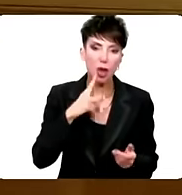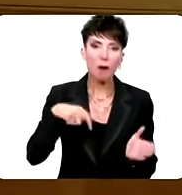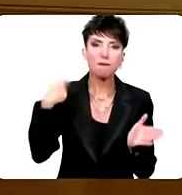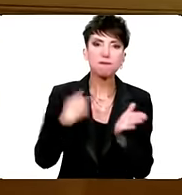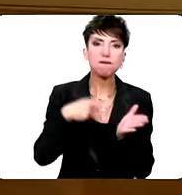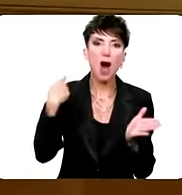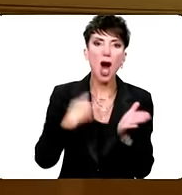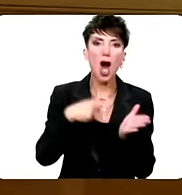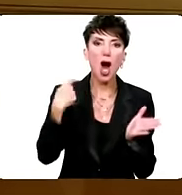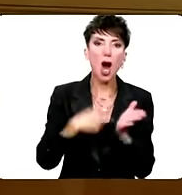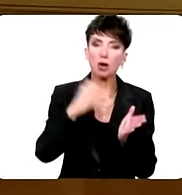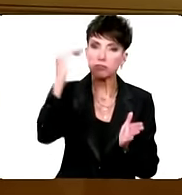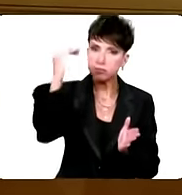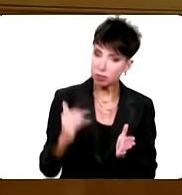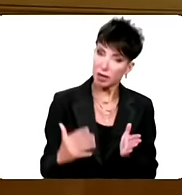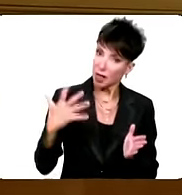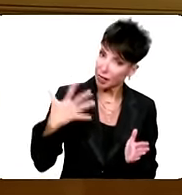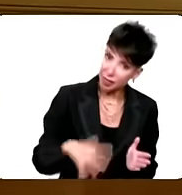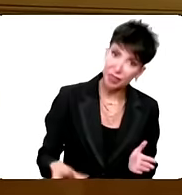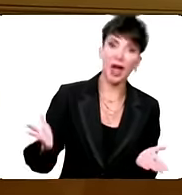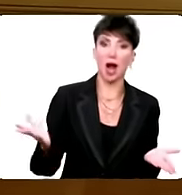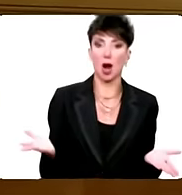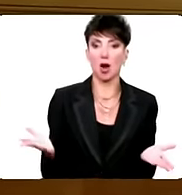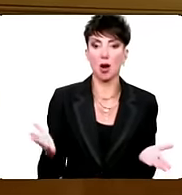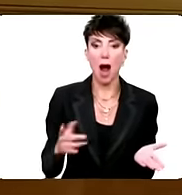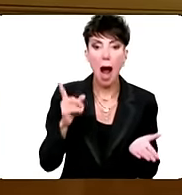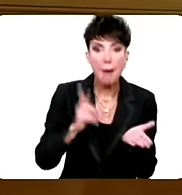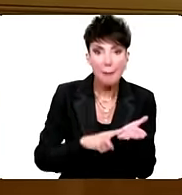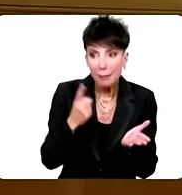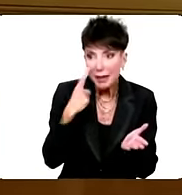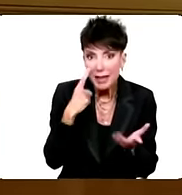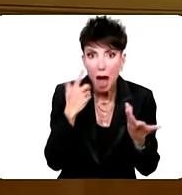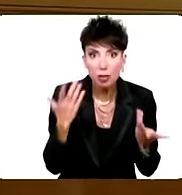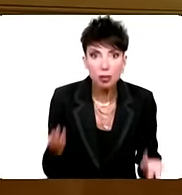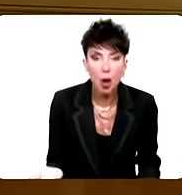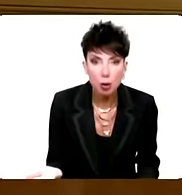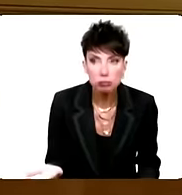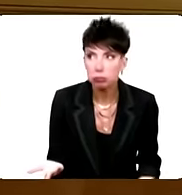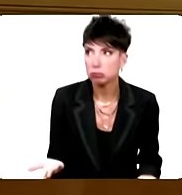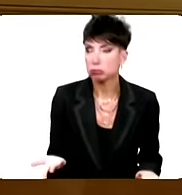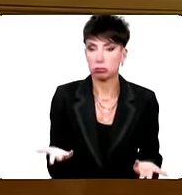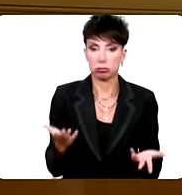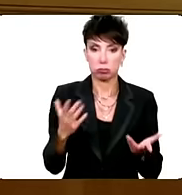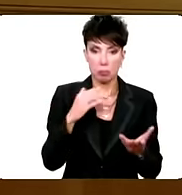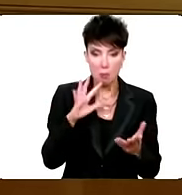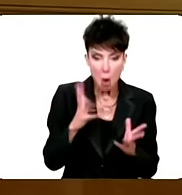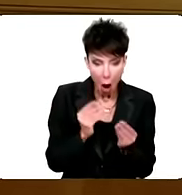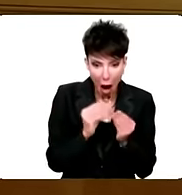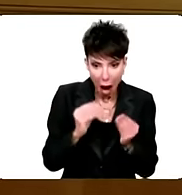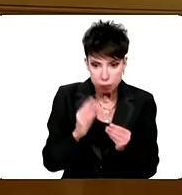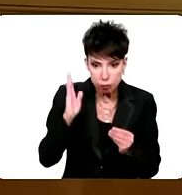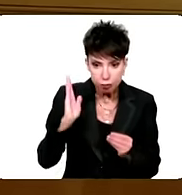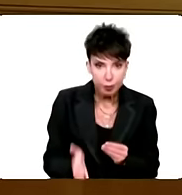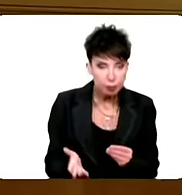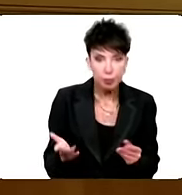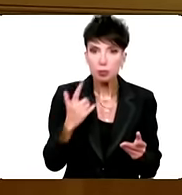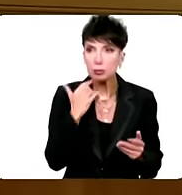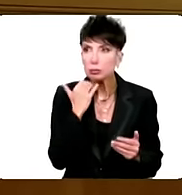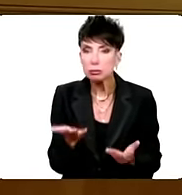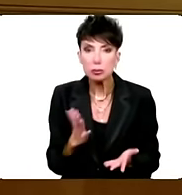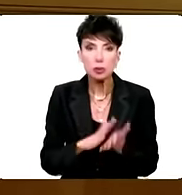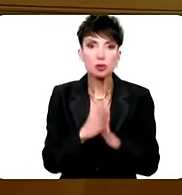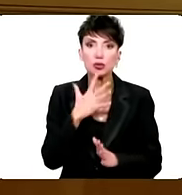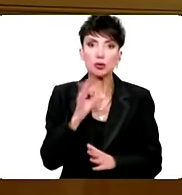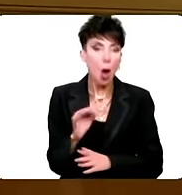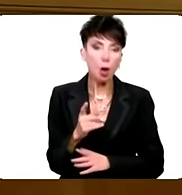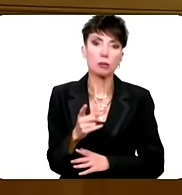Θέλουμε να μειώσουμε τους φόρους. Αλλά πρέπει να δούμε και πόσο αποτελεσματικοί είμαστε και τελικά αν λύνουμε το πρόβλημα. Γιατί δεν θέλουμε